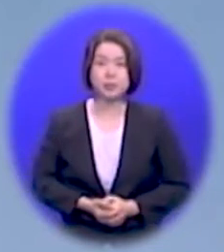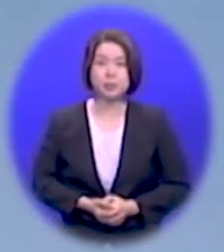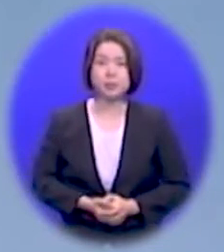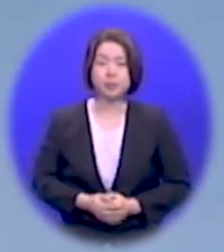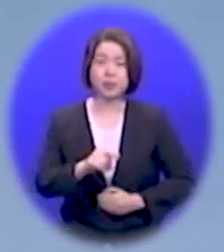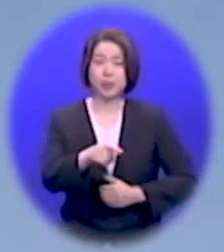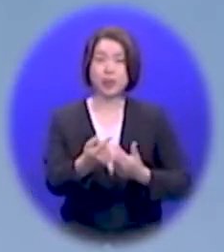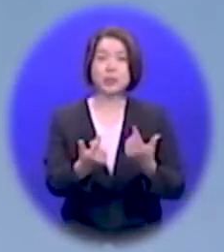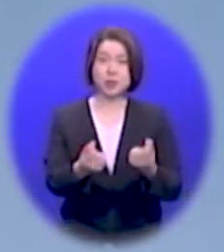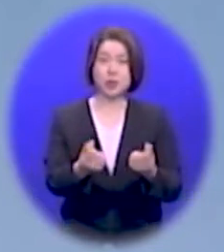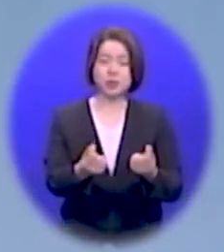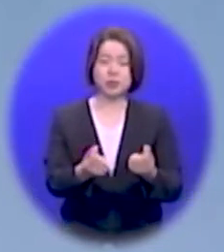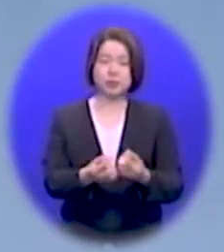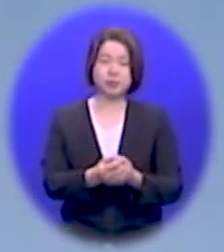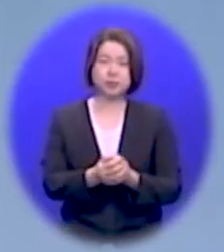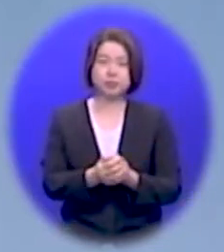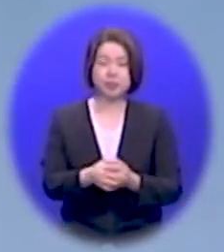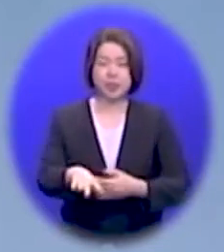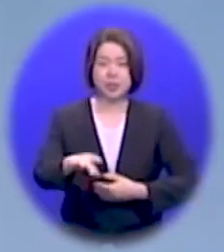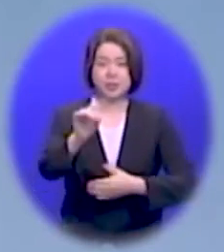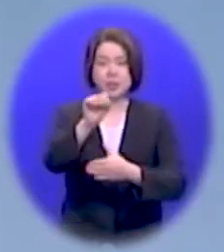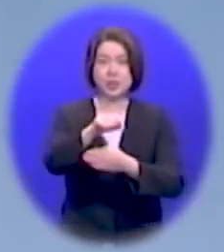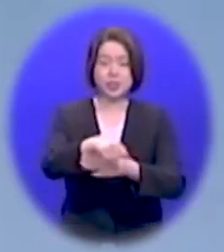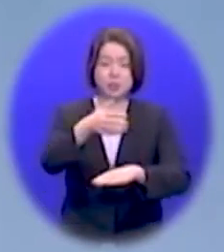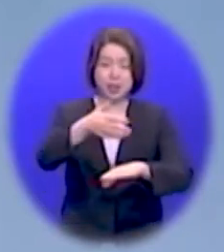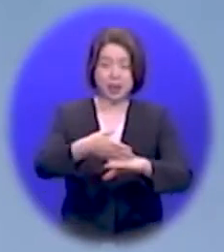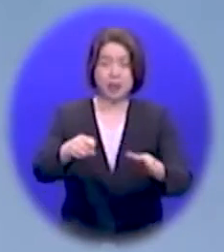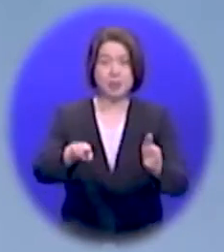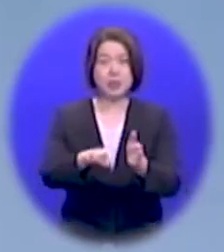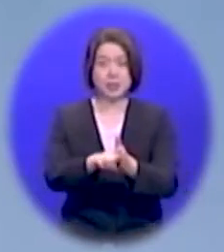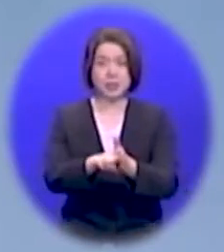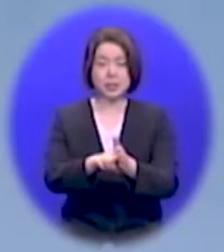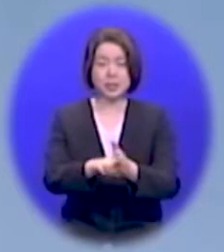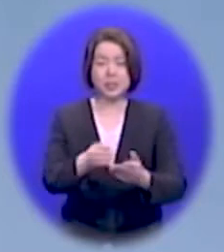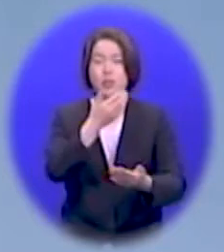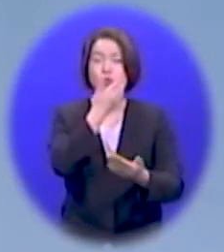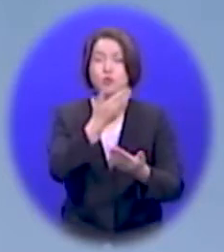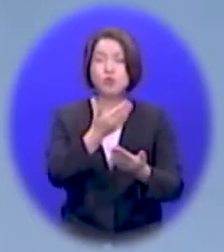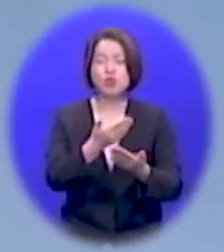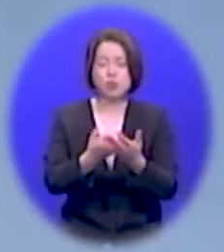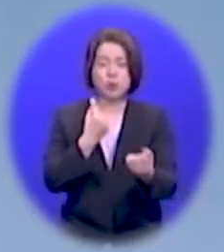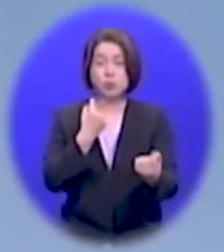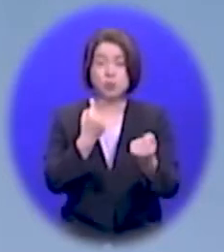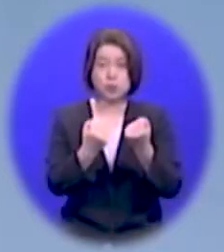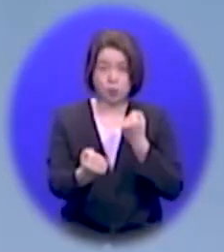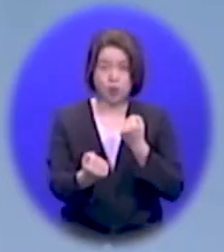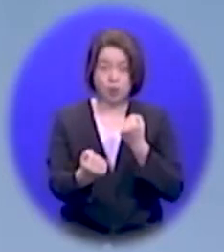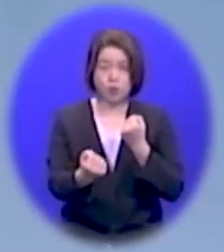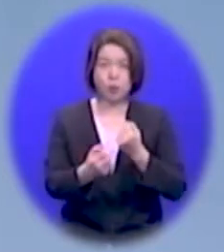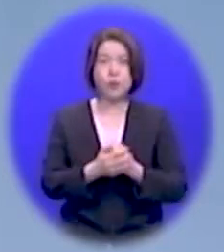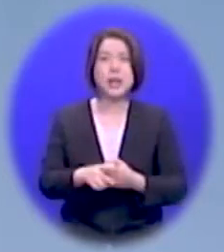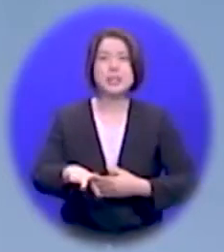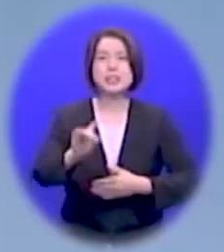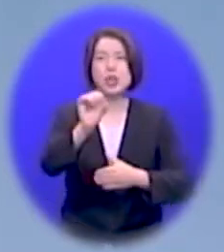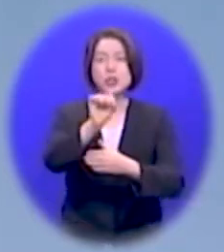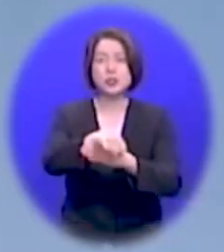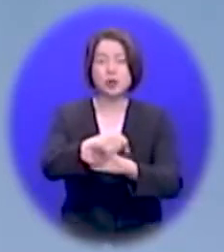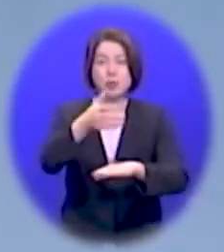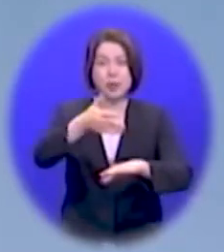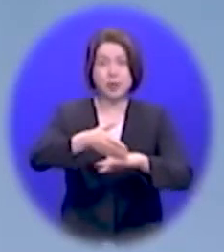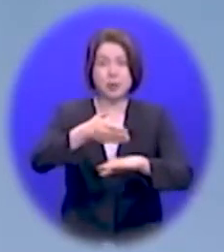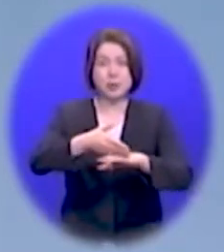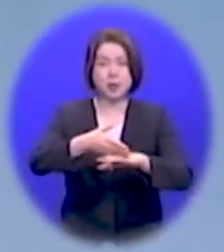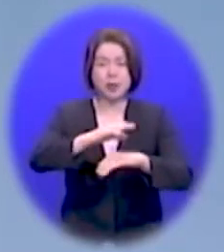자 이처럼 첫 열매 감사 신앙이 중요함에도 불구하고 첫 열매 감사를